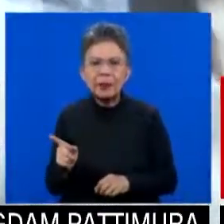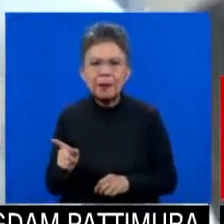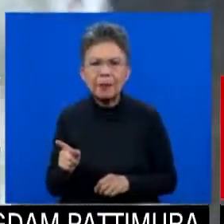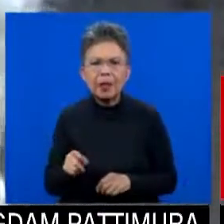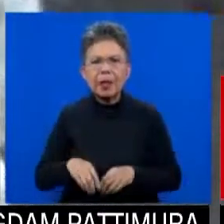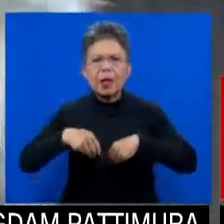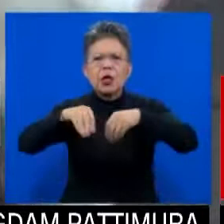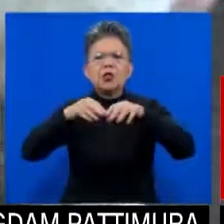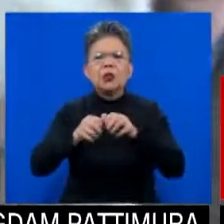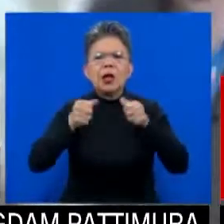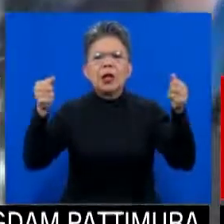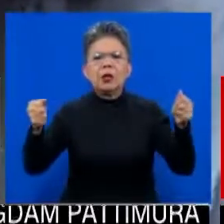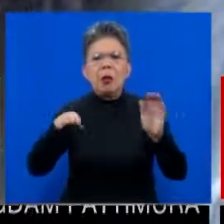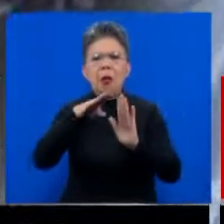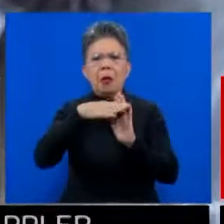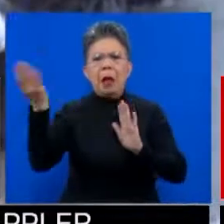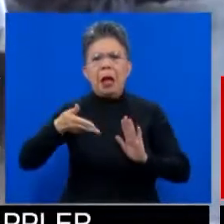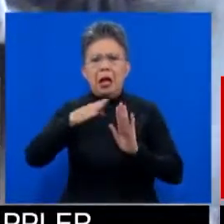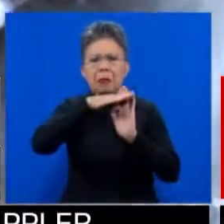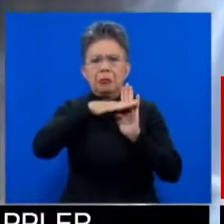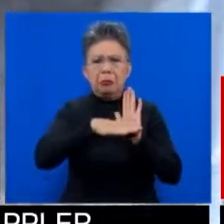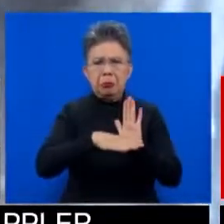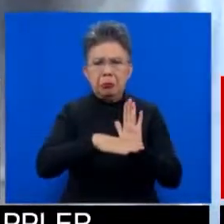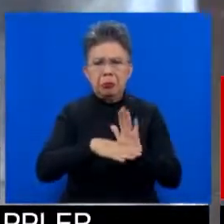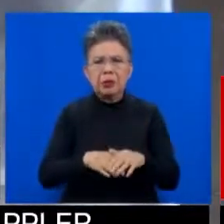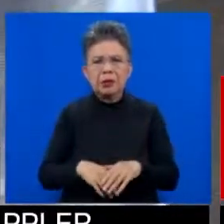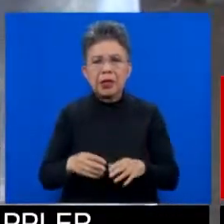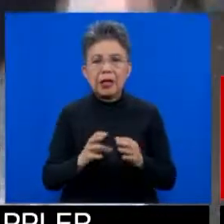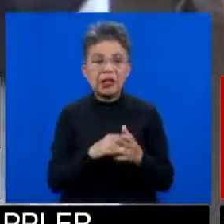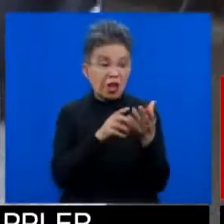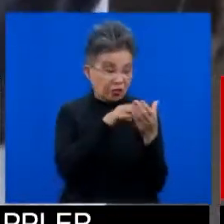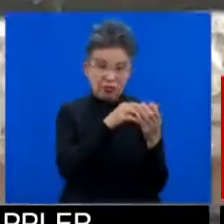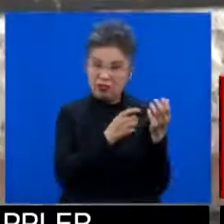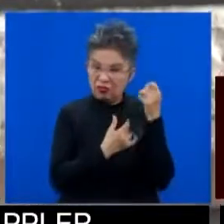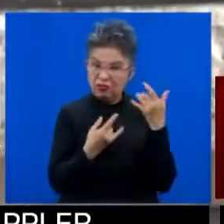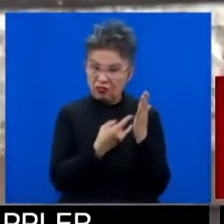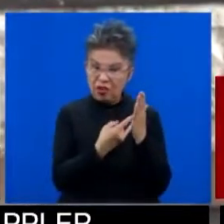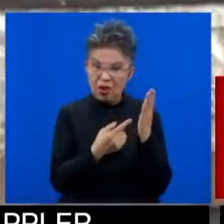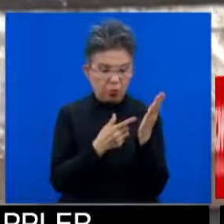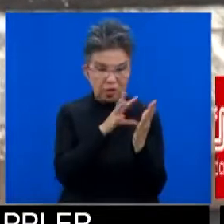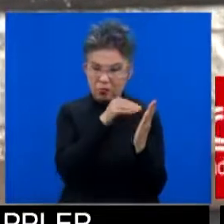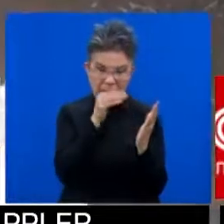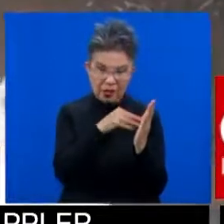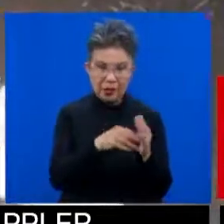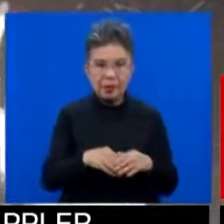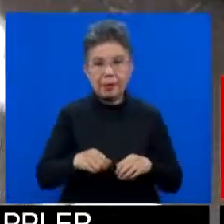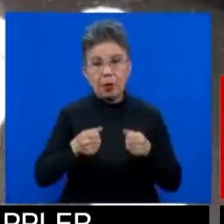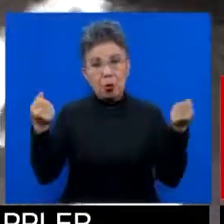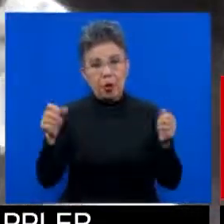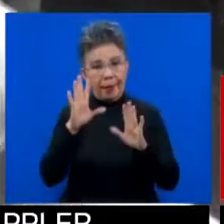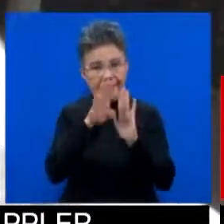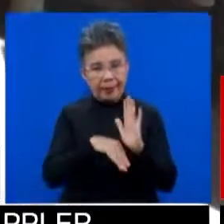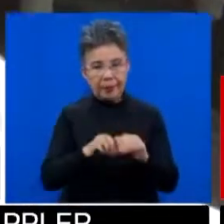jadi peternak kambing lantaran pelanggan koran berkurang drastis seiring perkembangan teknologi ponsel. Usaha yang dirintis sejak